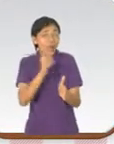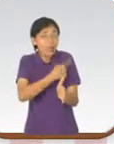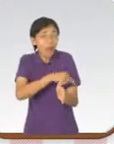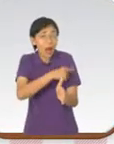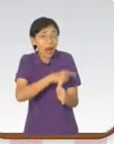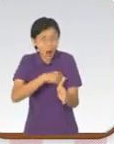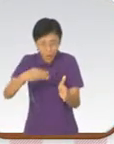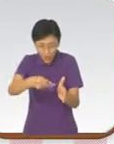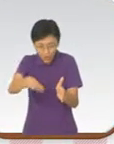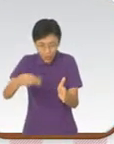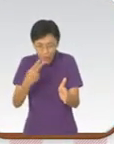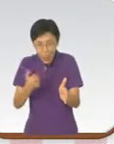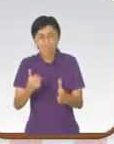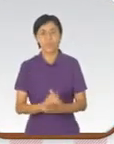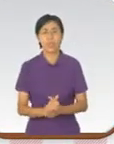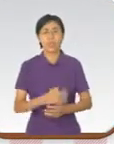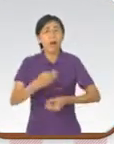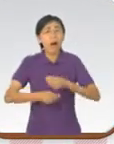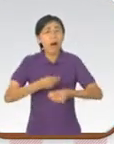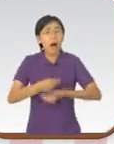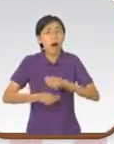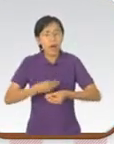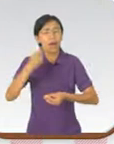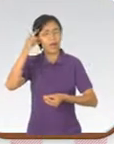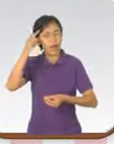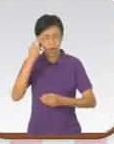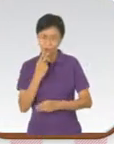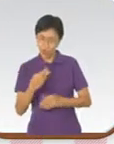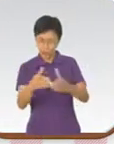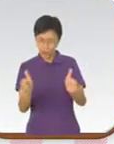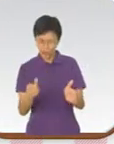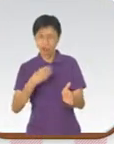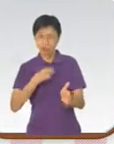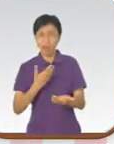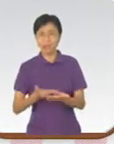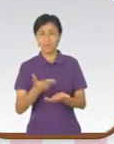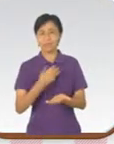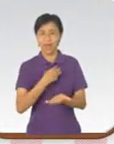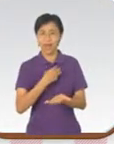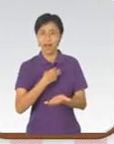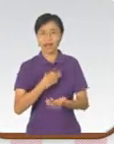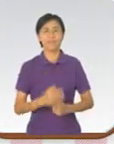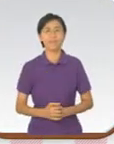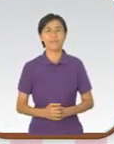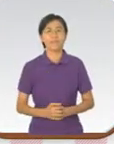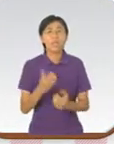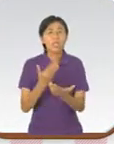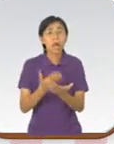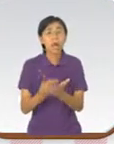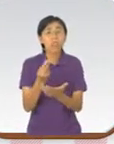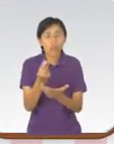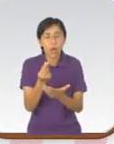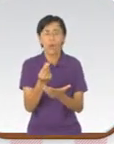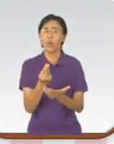นะคะดูไม่งก นี่ถ้าทำขายนี่แค่เดินผ่านก็รู้สึกอยากซื้อแล้วนะครับวันน ี้ใช่มั้ยแต่ต้องมาดูราคากันอีกทีนึง